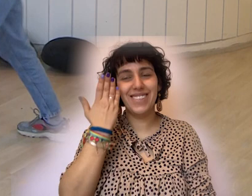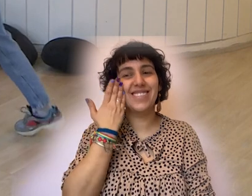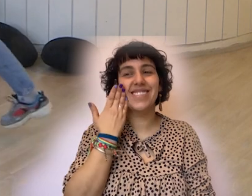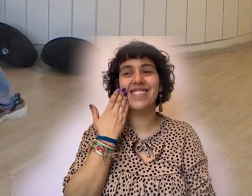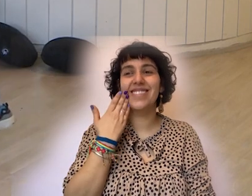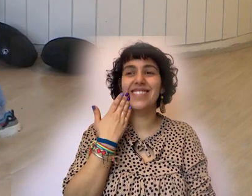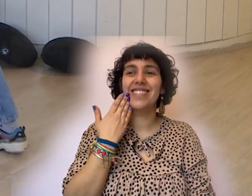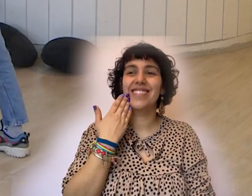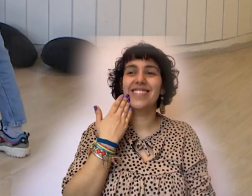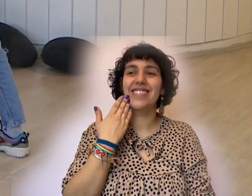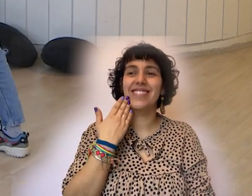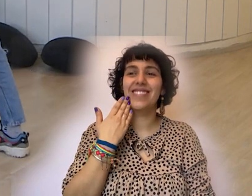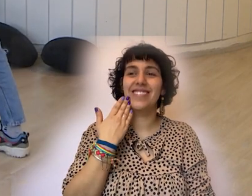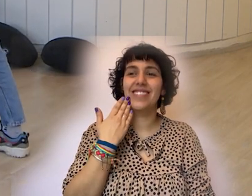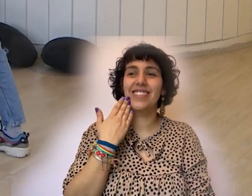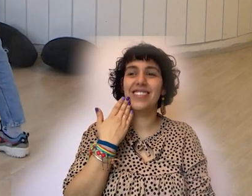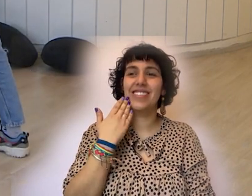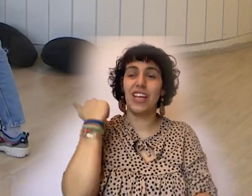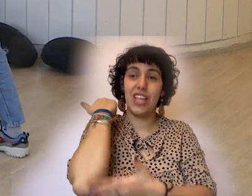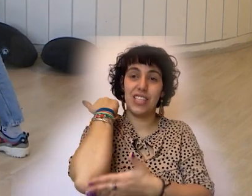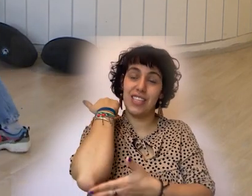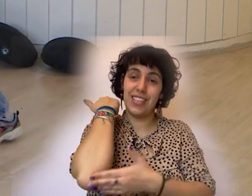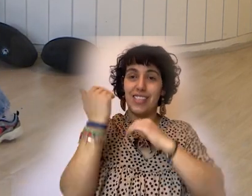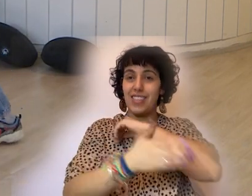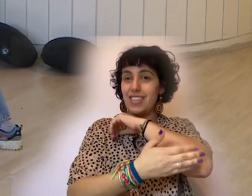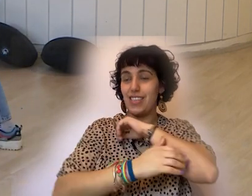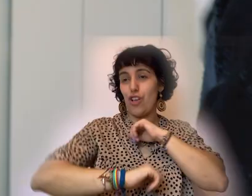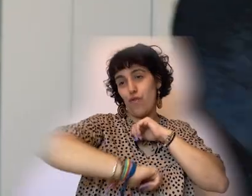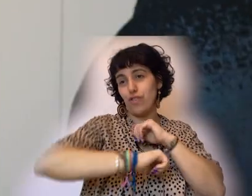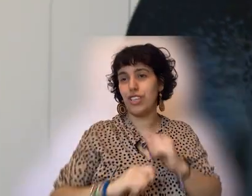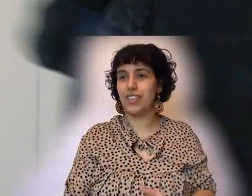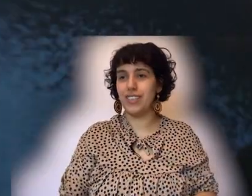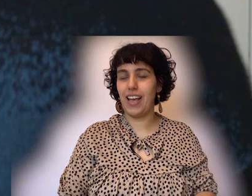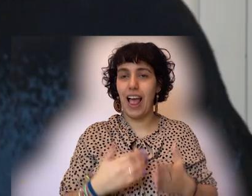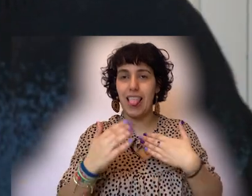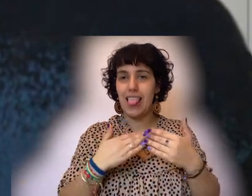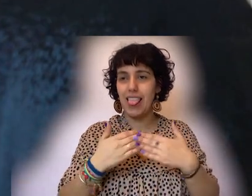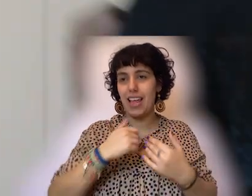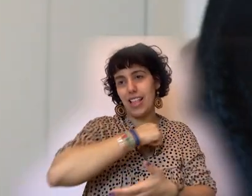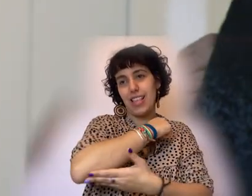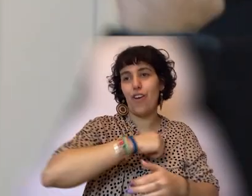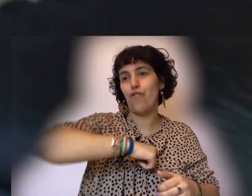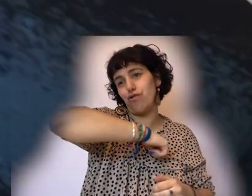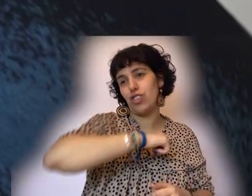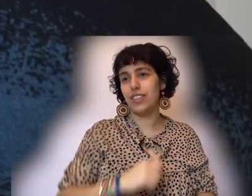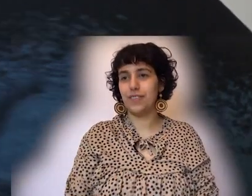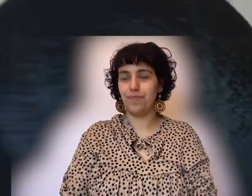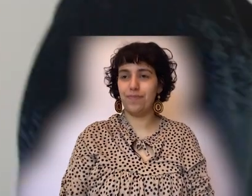Ben bunu bu şekilde tutup Yok böyle bir burç yapabilirsin Evet